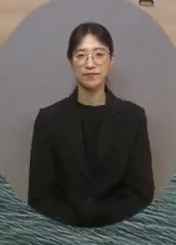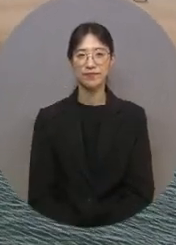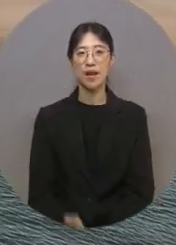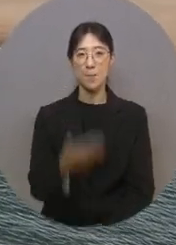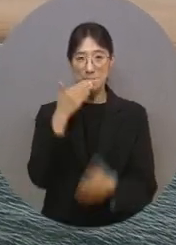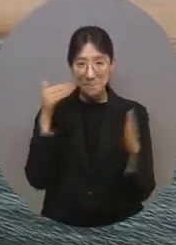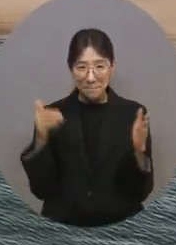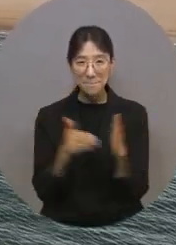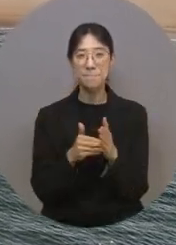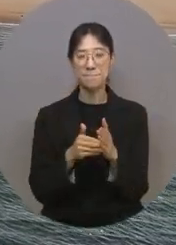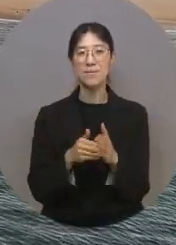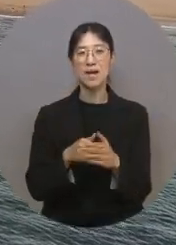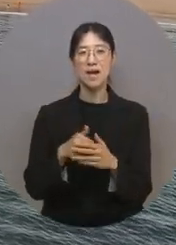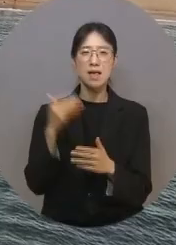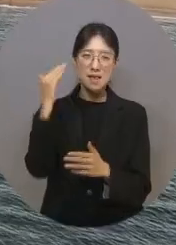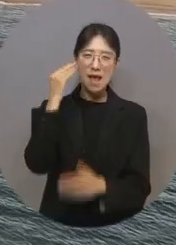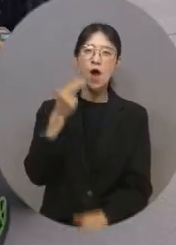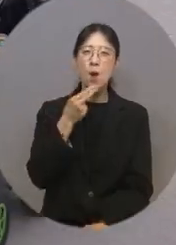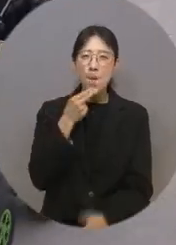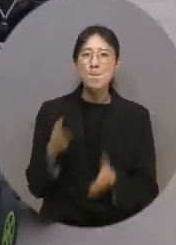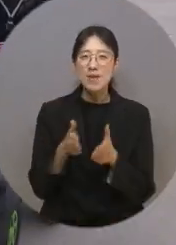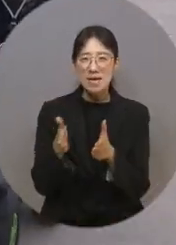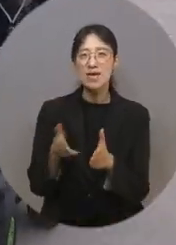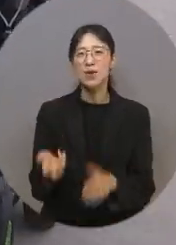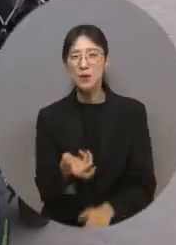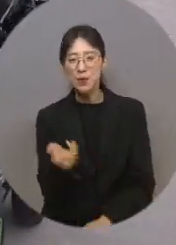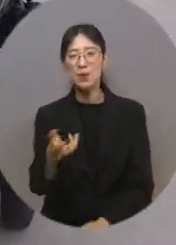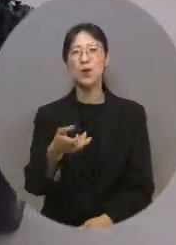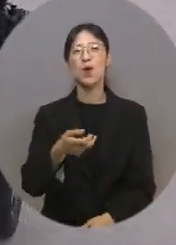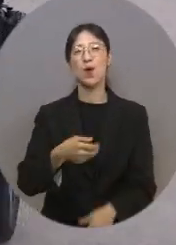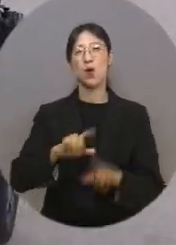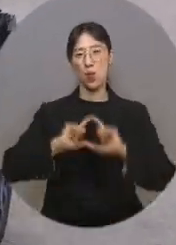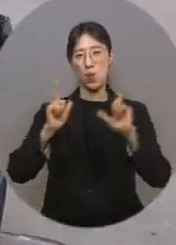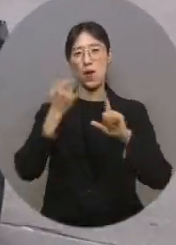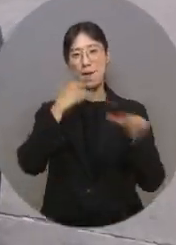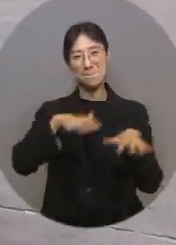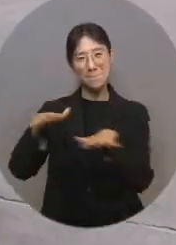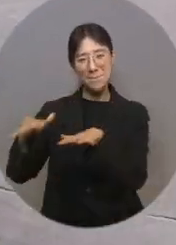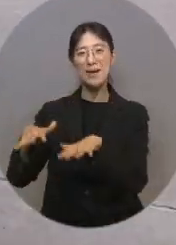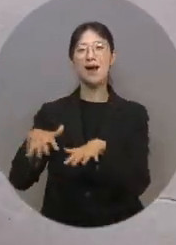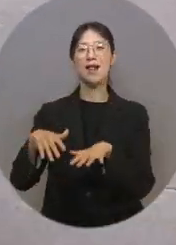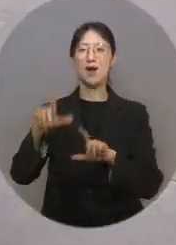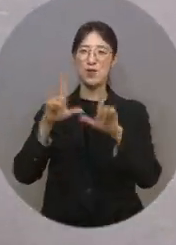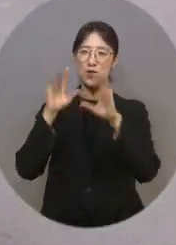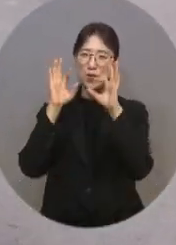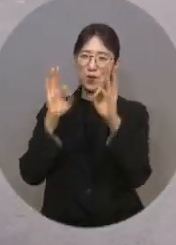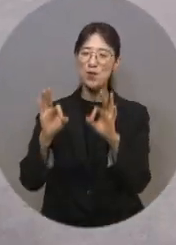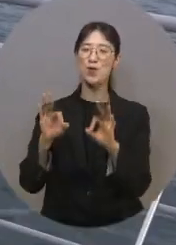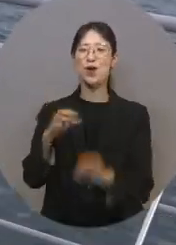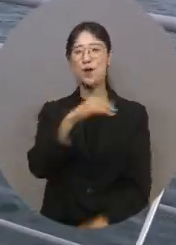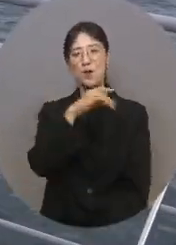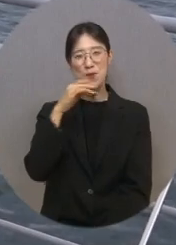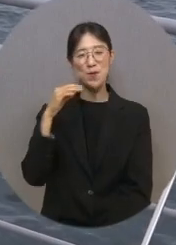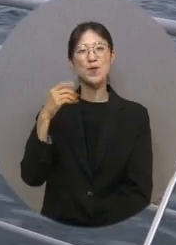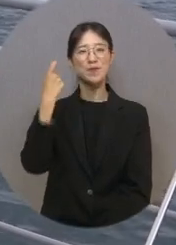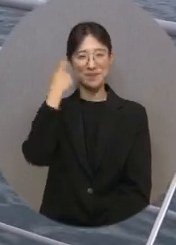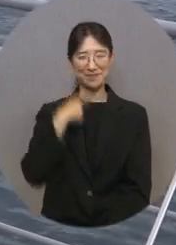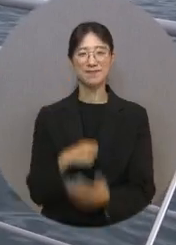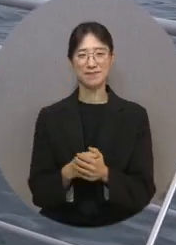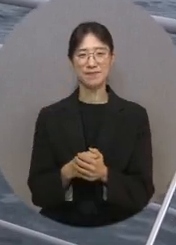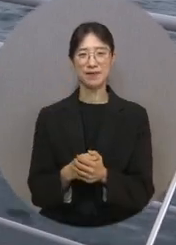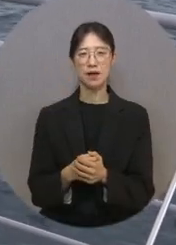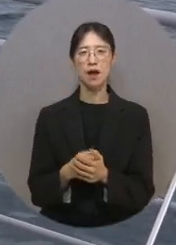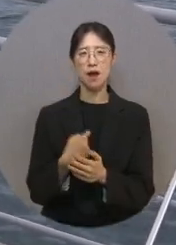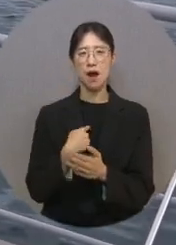식사 후 무장의 길을 따라 동해 바다의 풍경과 냄새를 느껴보는 신승현 씨. 사고가 일어난 후 약 8년 만에